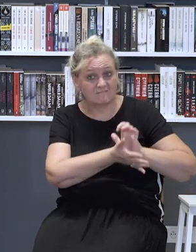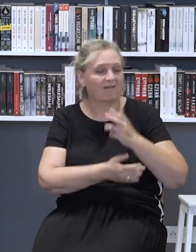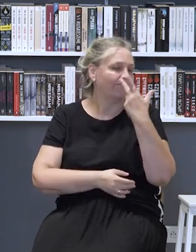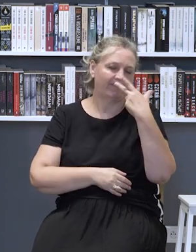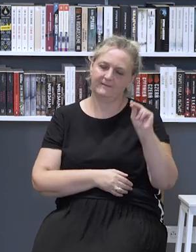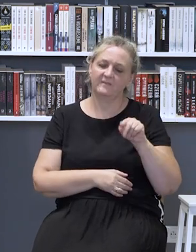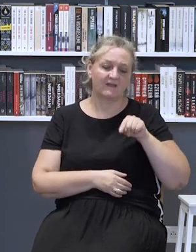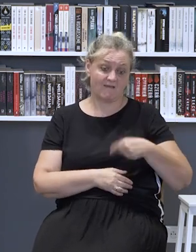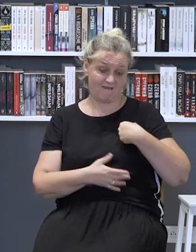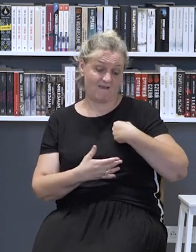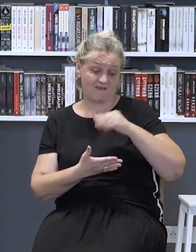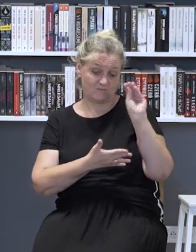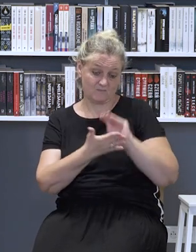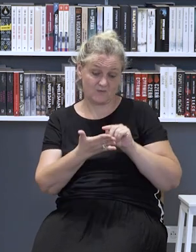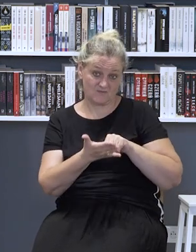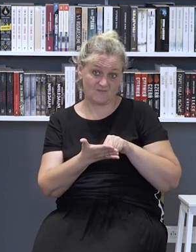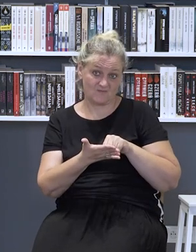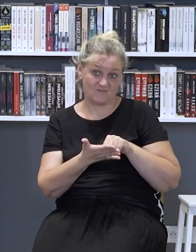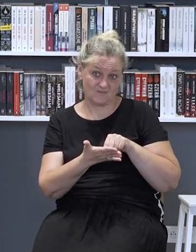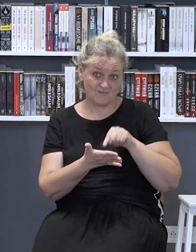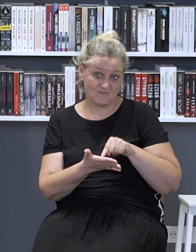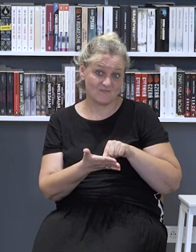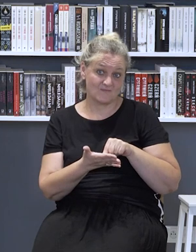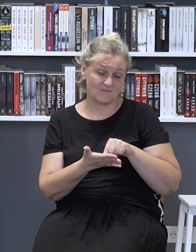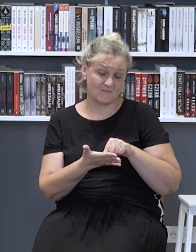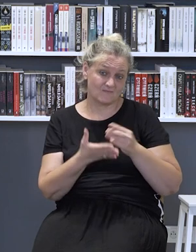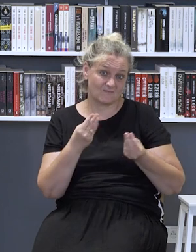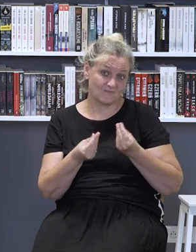żeby to, co piszę, było tego